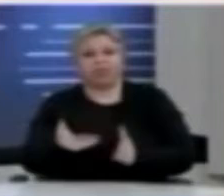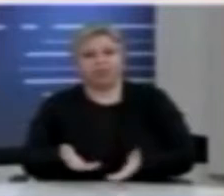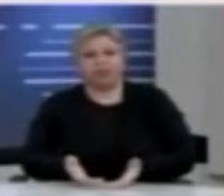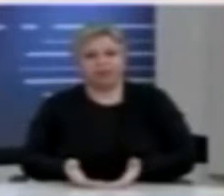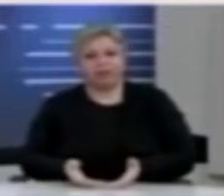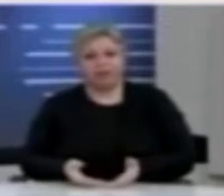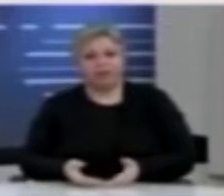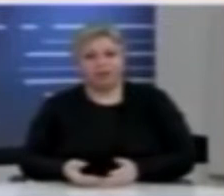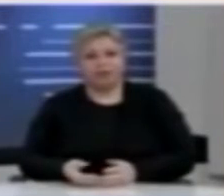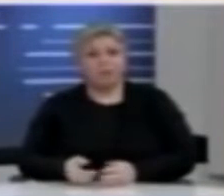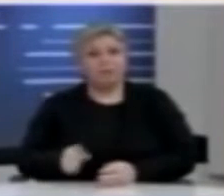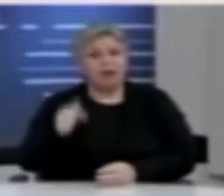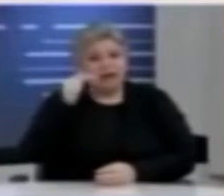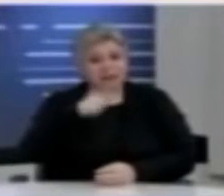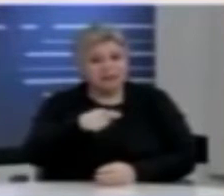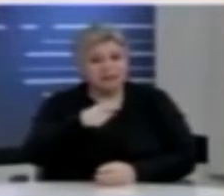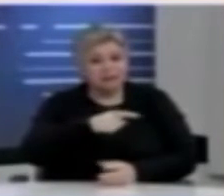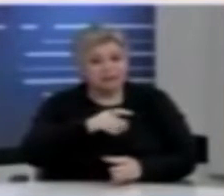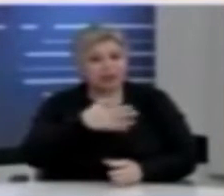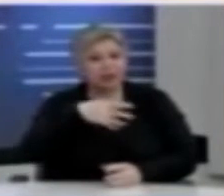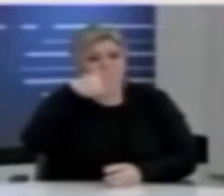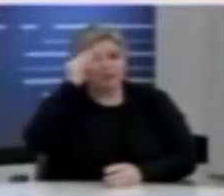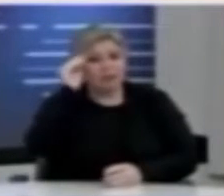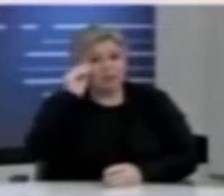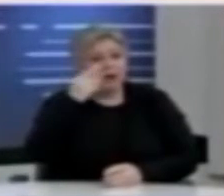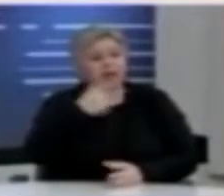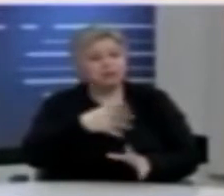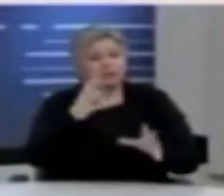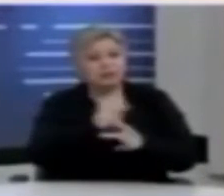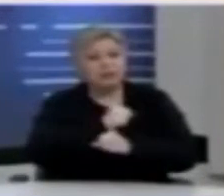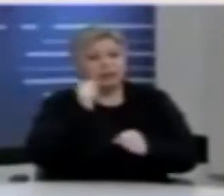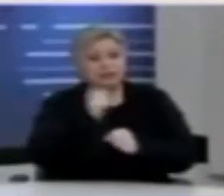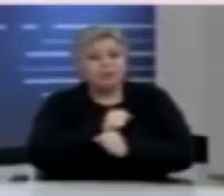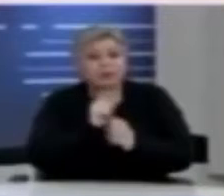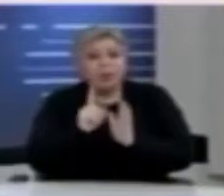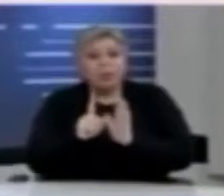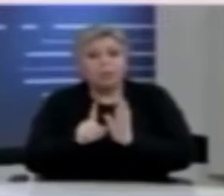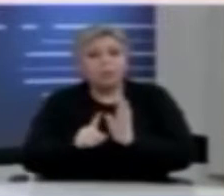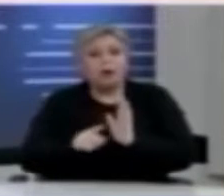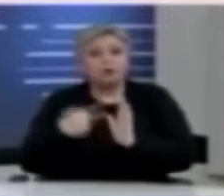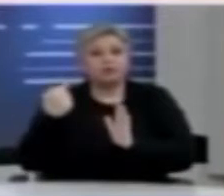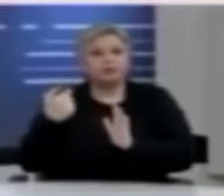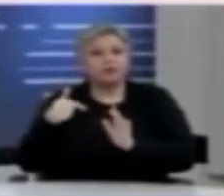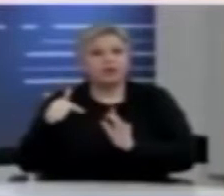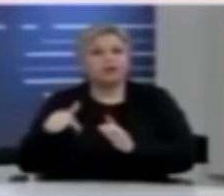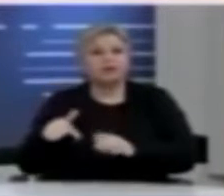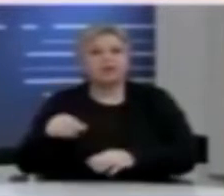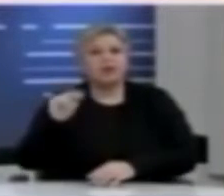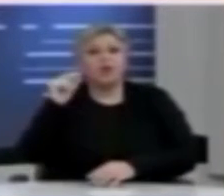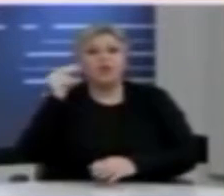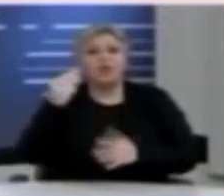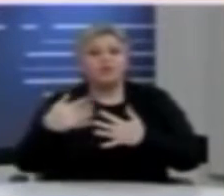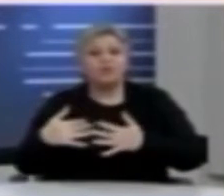Καταφέρατε το πρωτοφανές, κύριε Τσίπρα. Καταντήσατε την Ελληνική Βουλή να θυμίζει